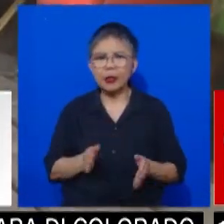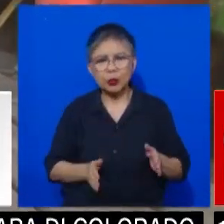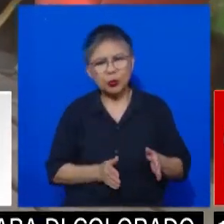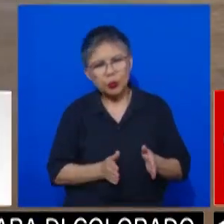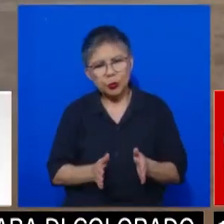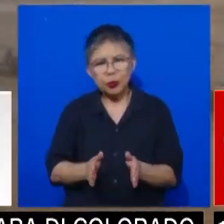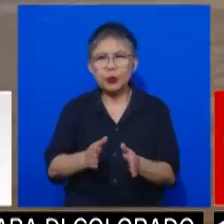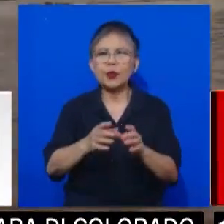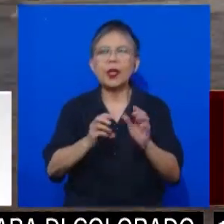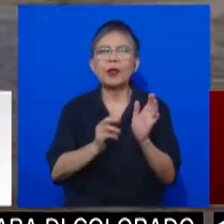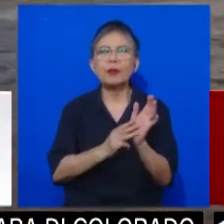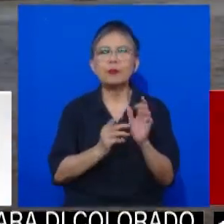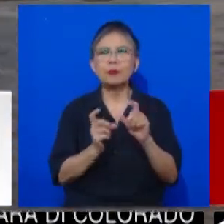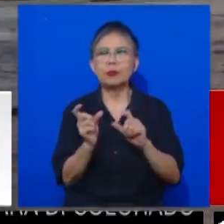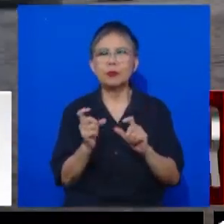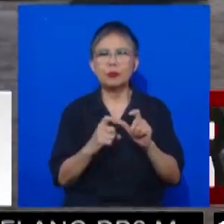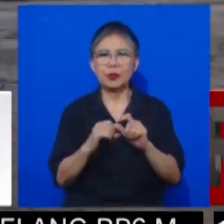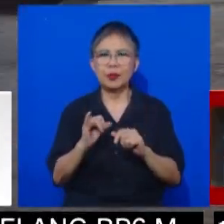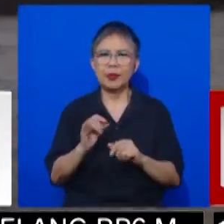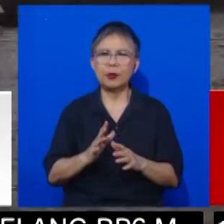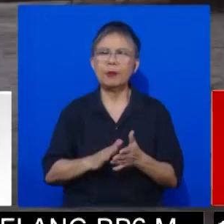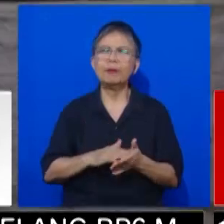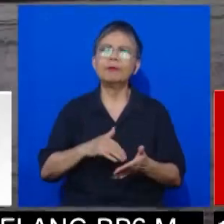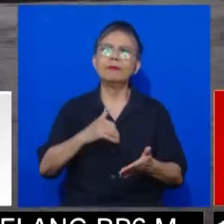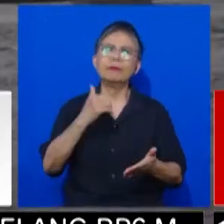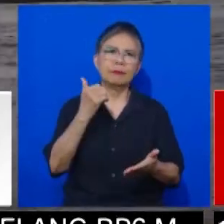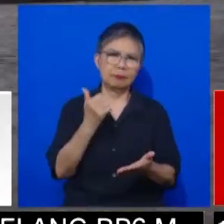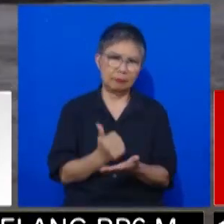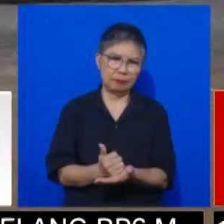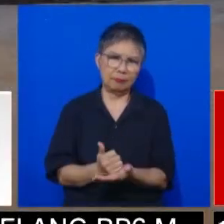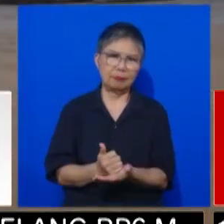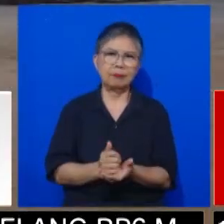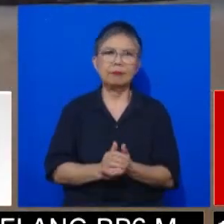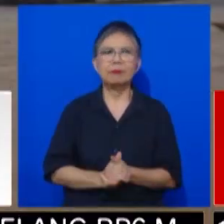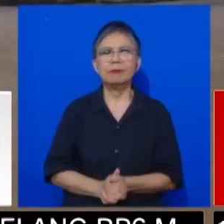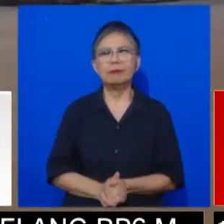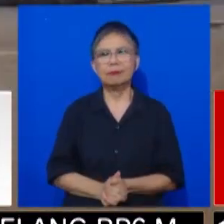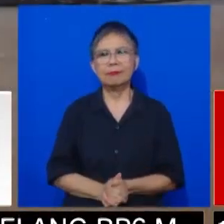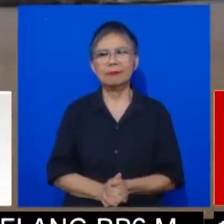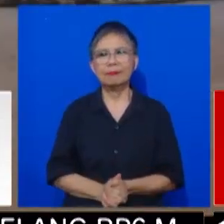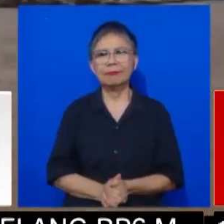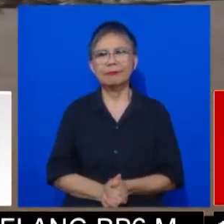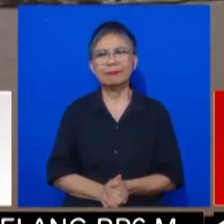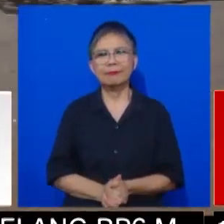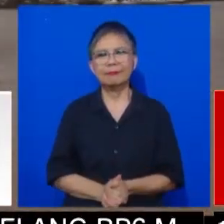Musi. Dono Purwanto, Beni Apriyadi, Palembang, Sumatera Selatan.